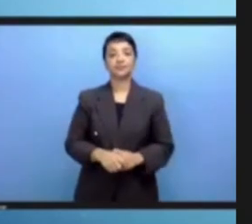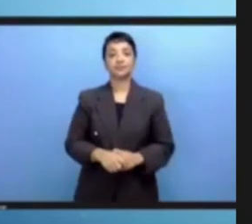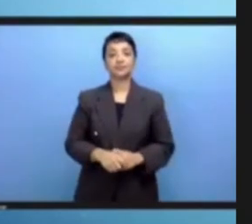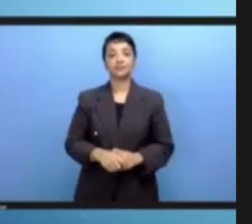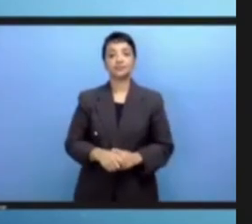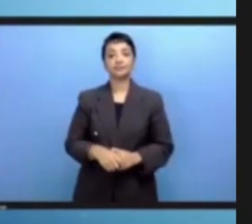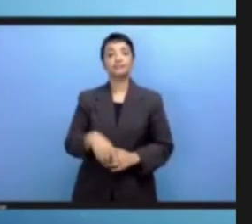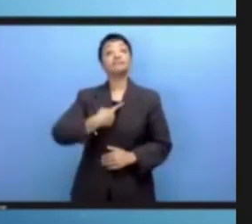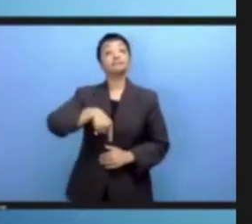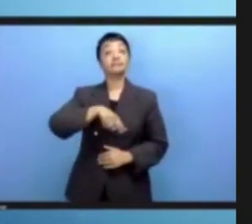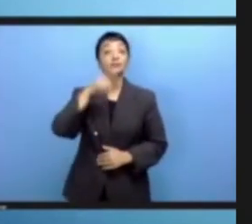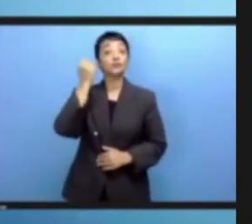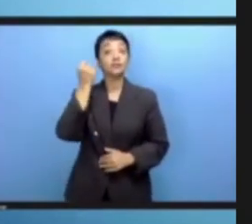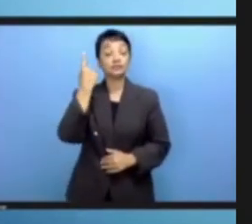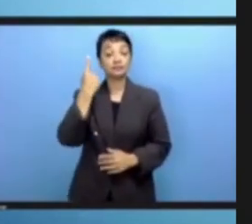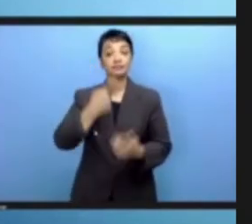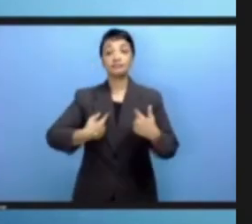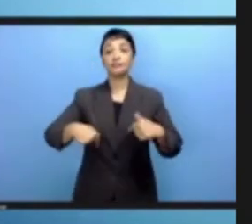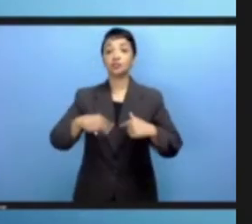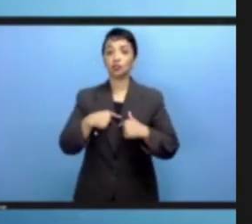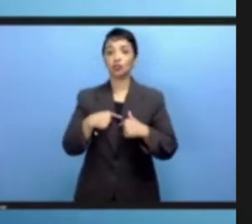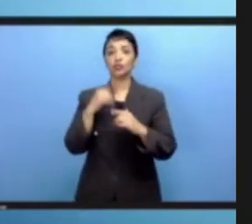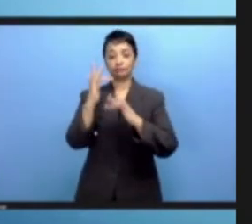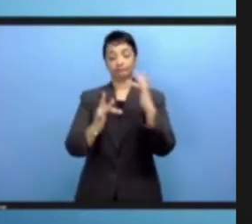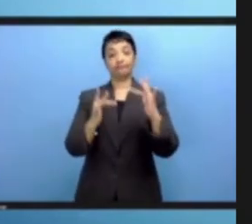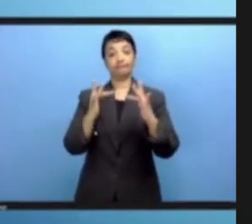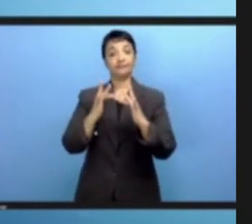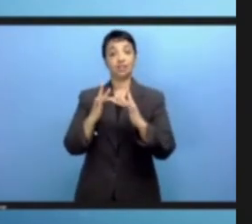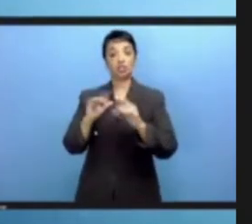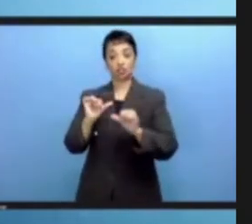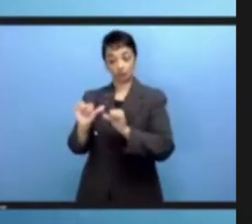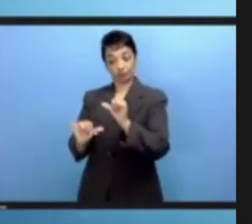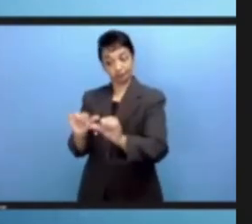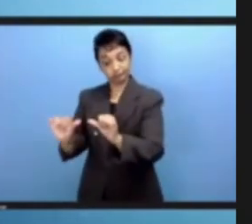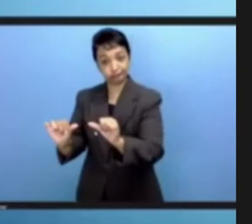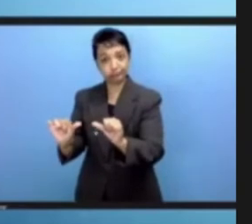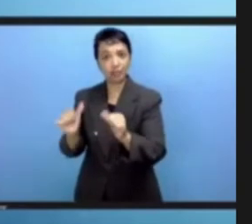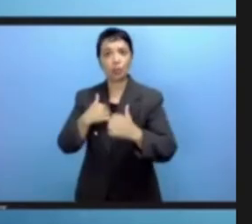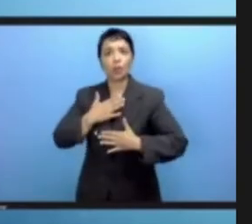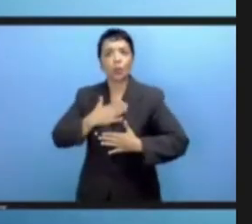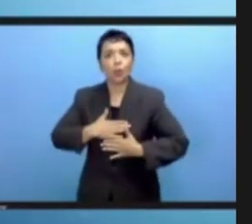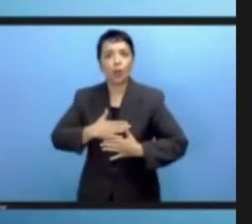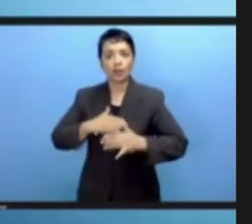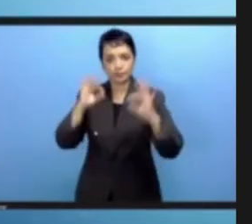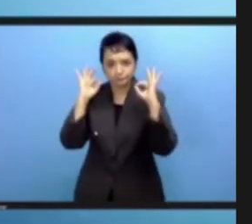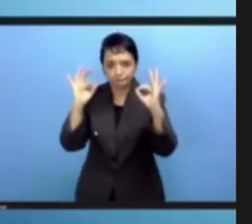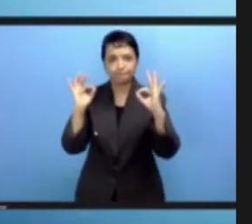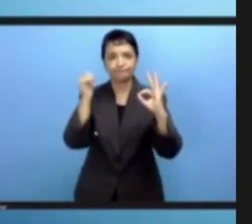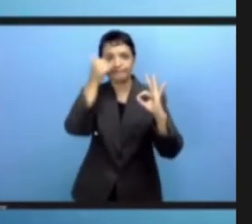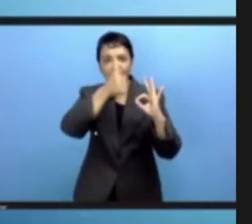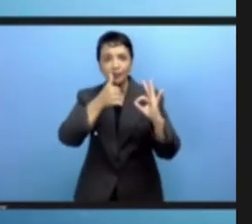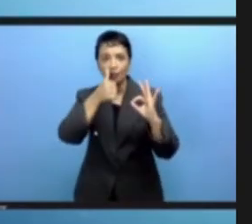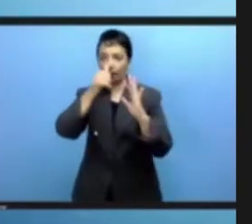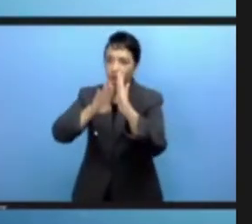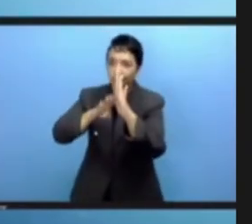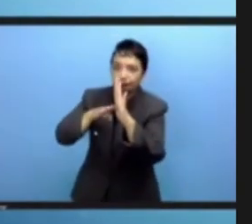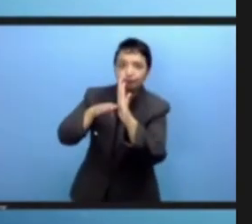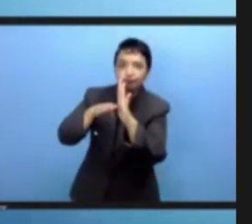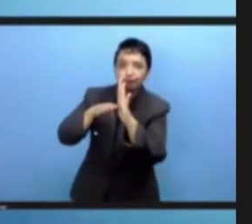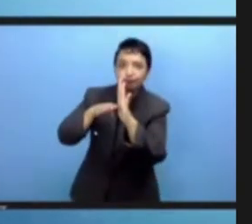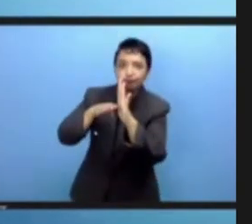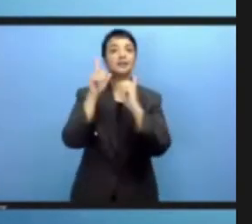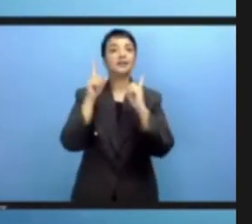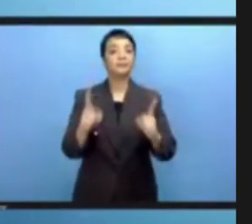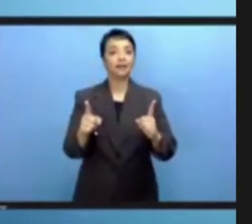en développement, nous reconnaissons que nos aspirations et notre parcours sur la scène internationale pour une Éthiopie